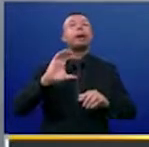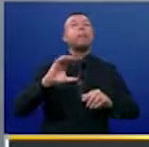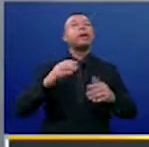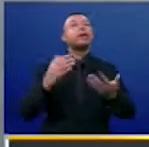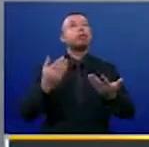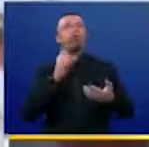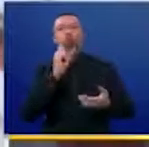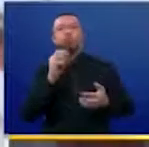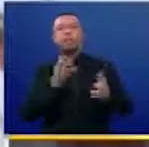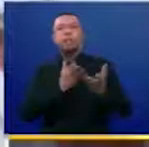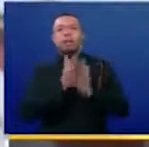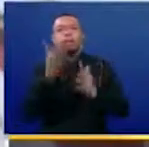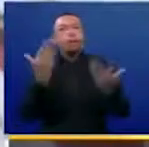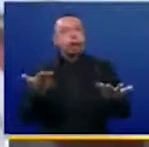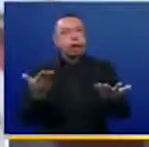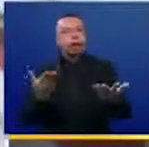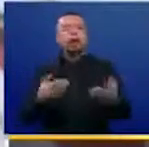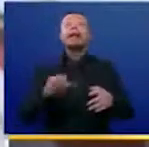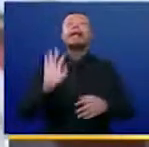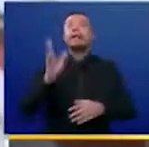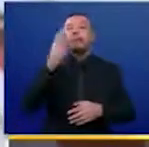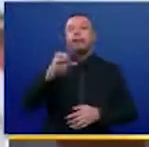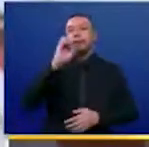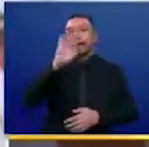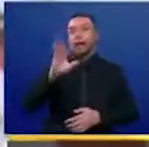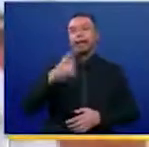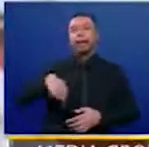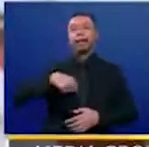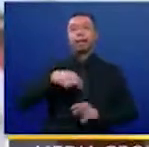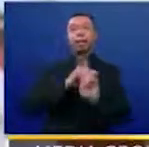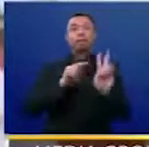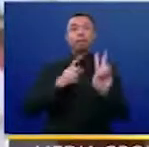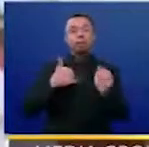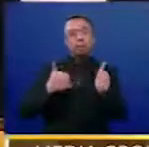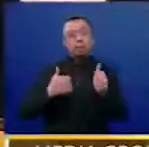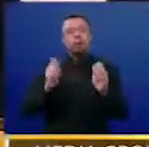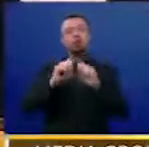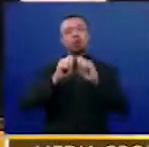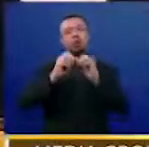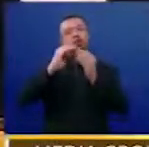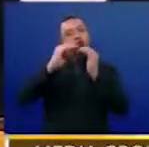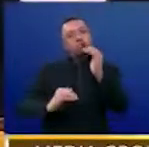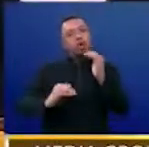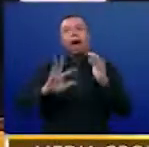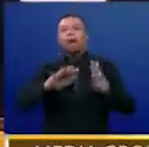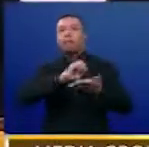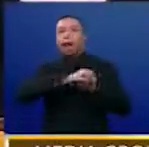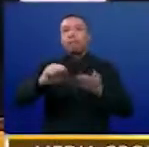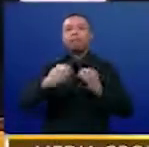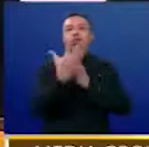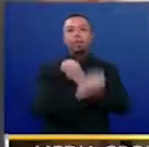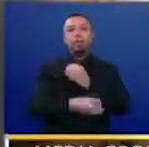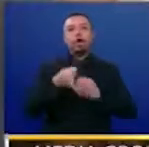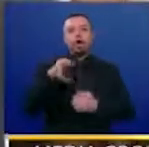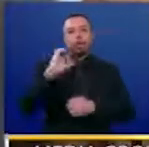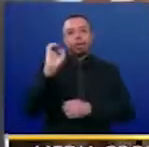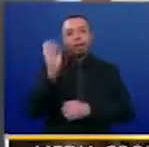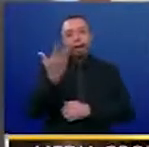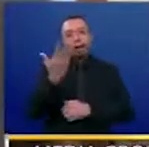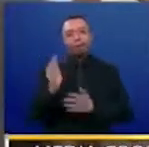baru kita nanti bisa bicara tapi Insya Allah Hendi tak berkomitmen menurunkan bahkan menghilangkan kemiskinan di Kota Semarang